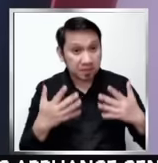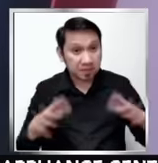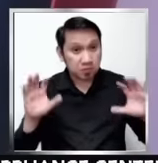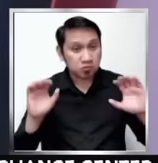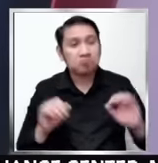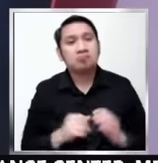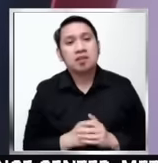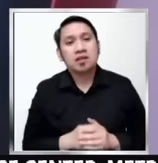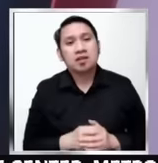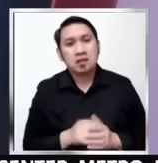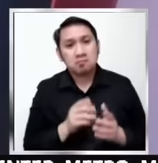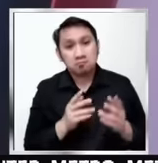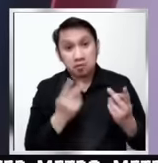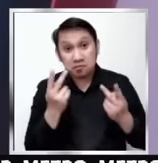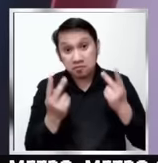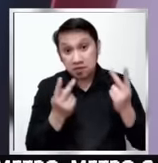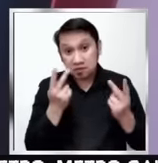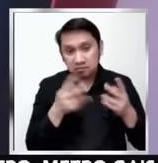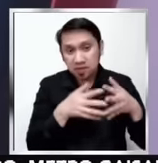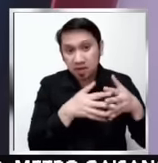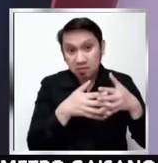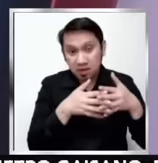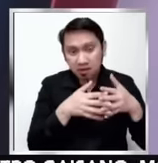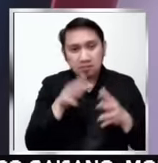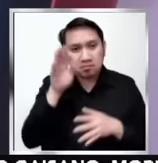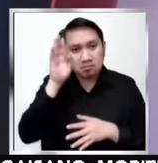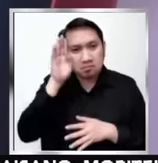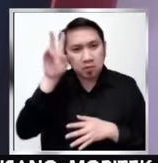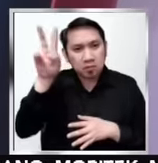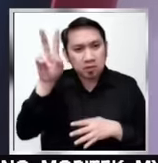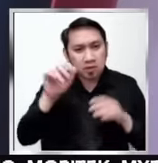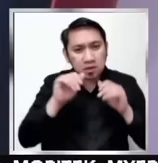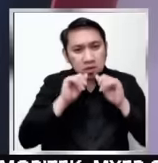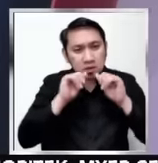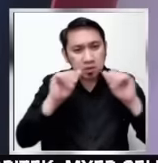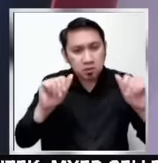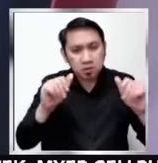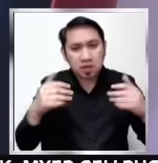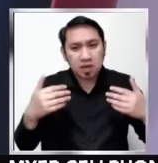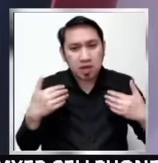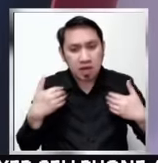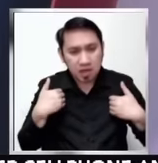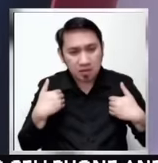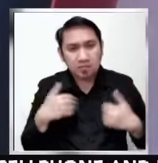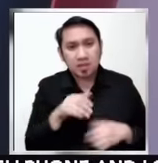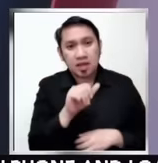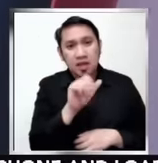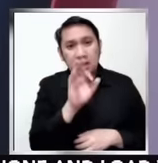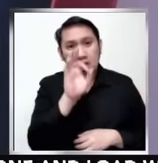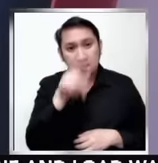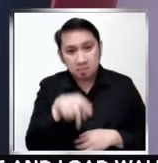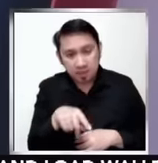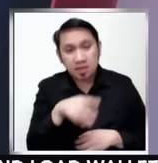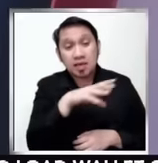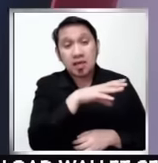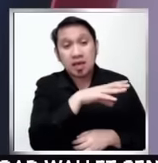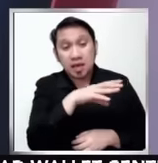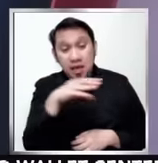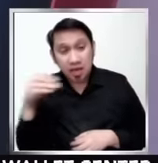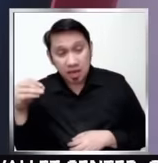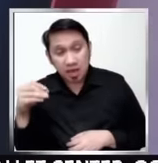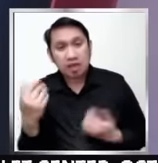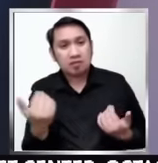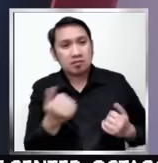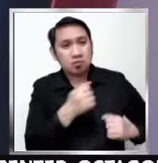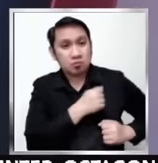Amerika, inanunsyo ni Pangulong Bongbong Marcos na nagsimula na ang Joint Maritime at Air Patrols ng AFP at US Indo-Pacific Command sa West Philippine